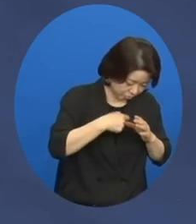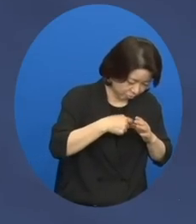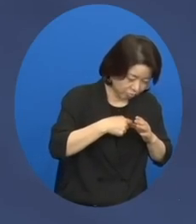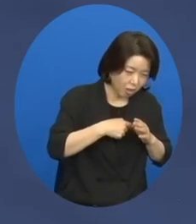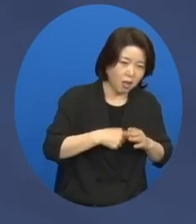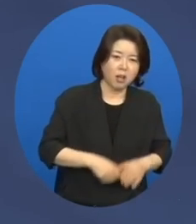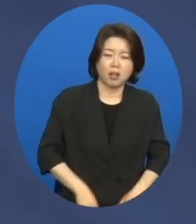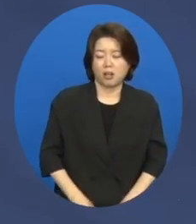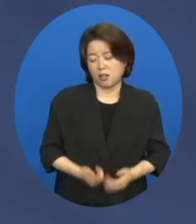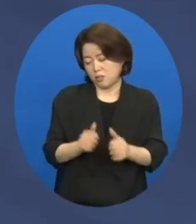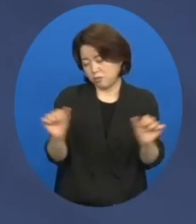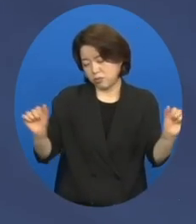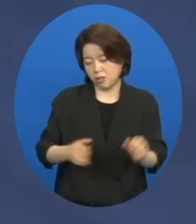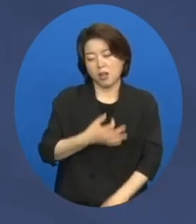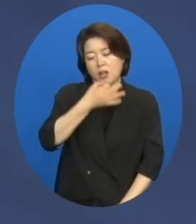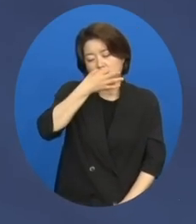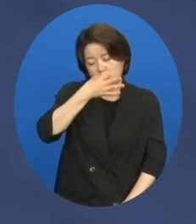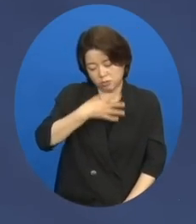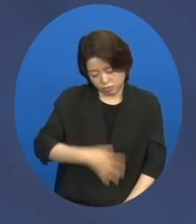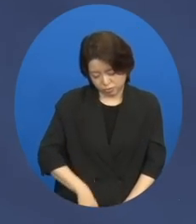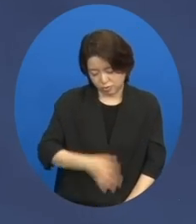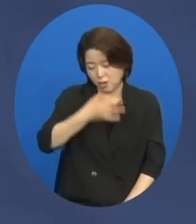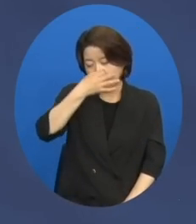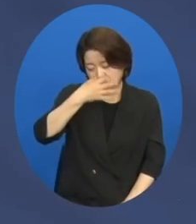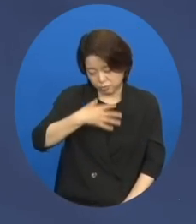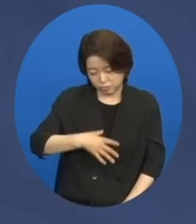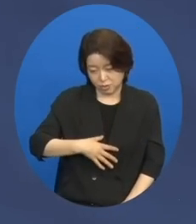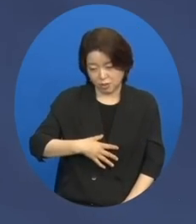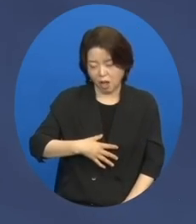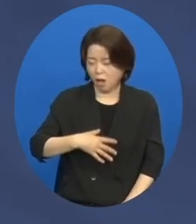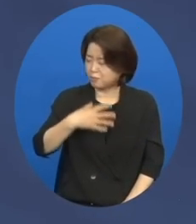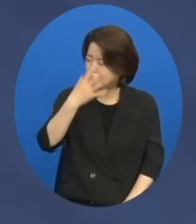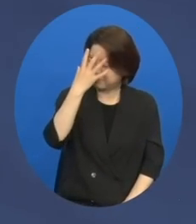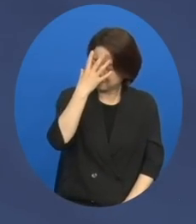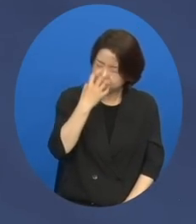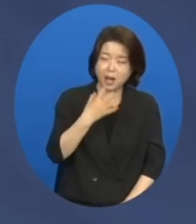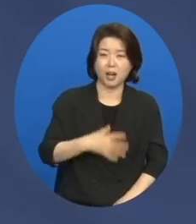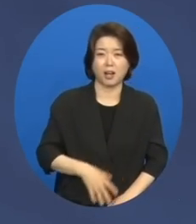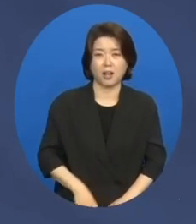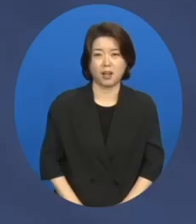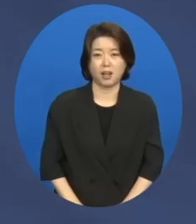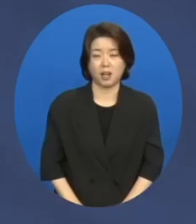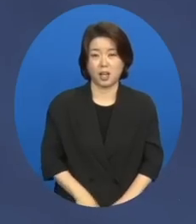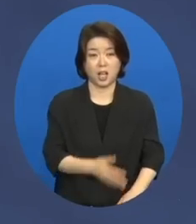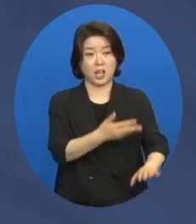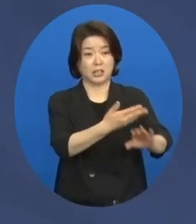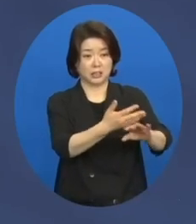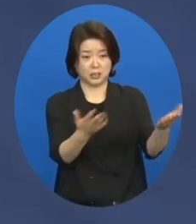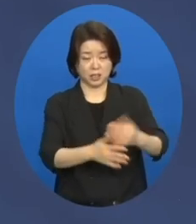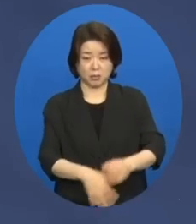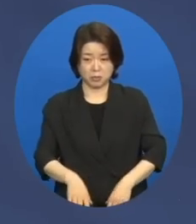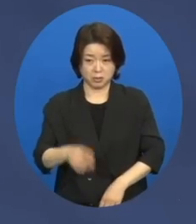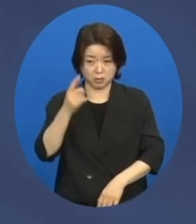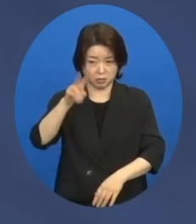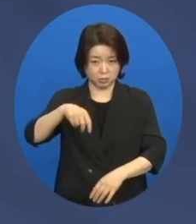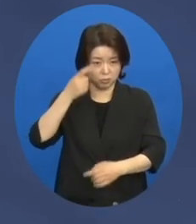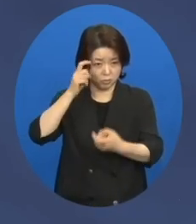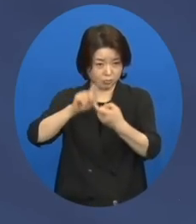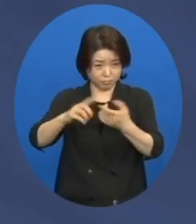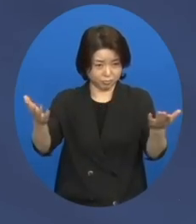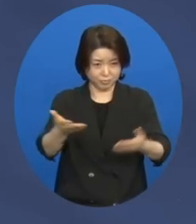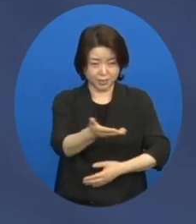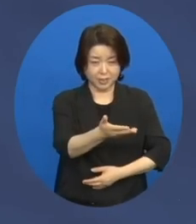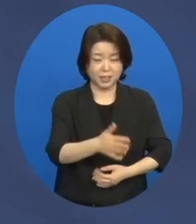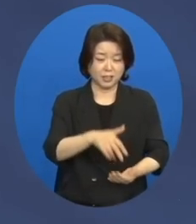한숨만 푹푹 쉬고 비참하게 이를 데 없는 거예요. 여러분 남의 일이라고 그렇게 무관심하게 듣지 마세요.